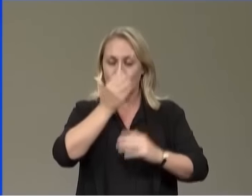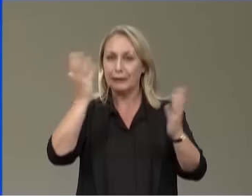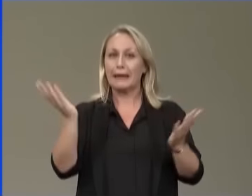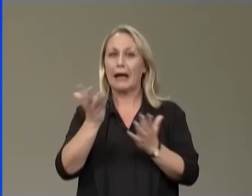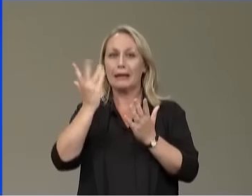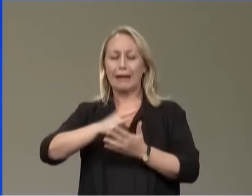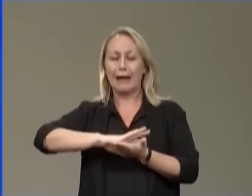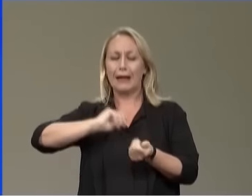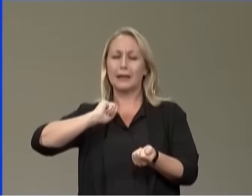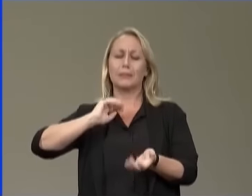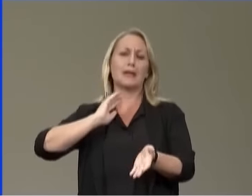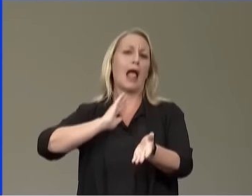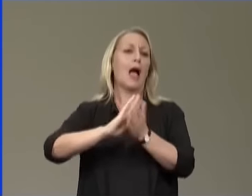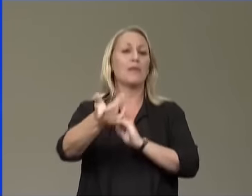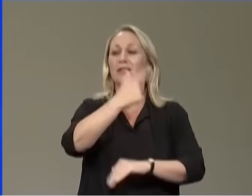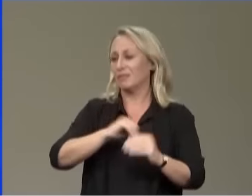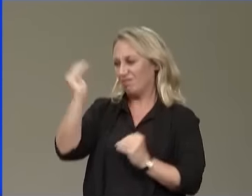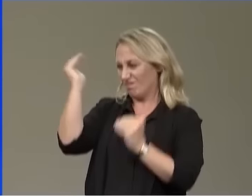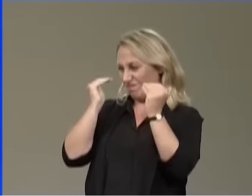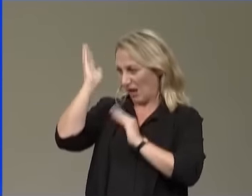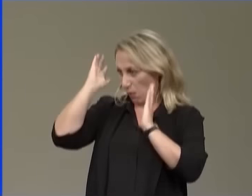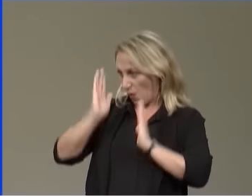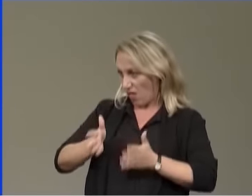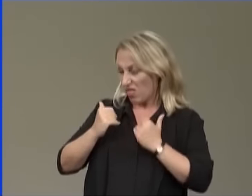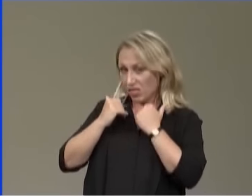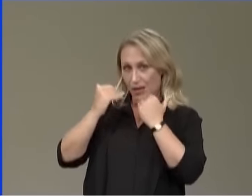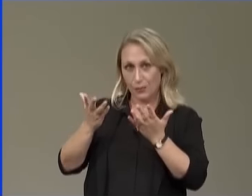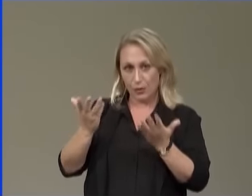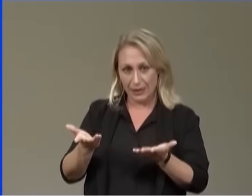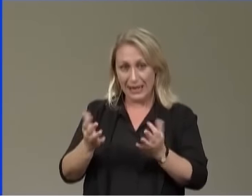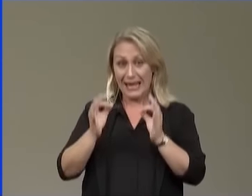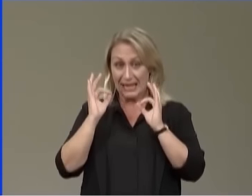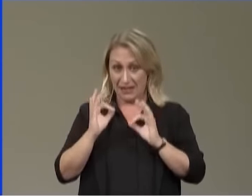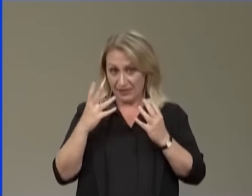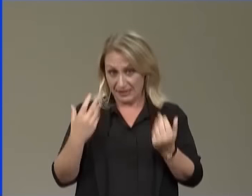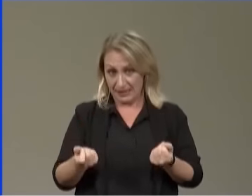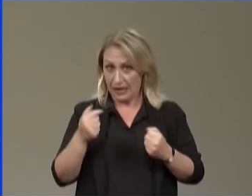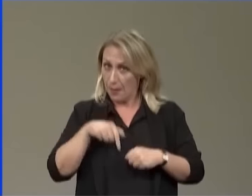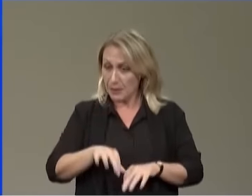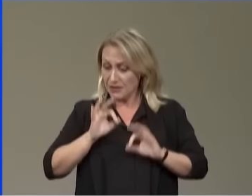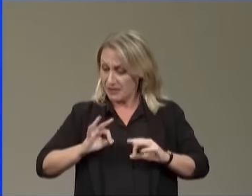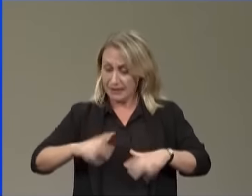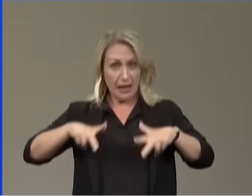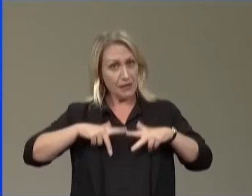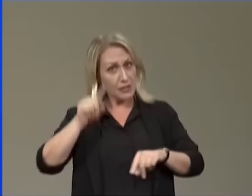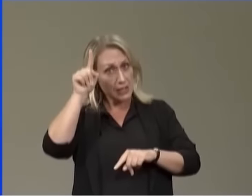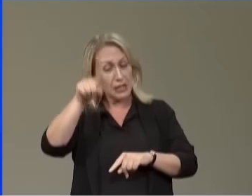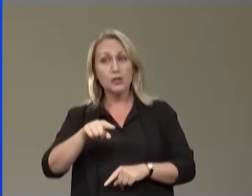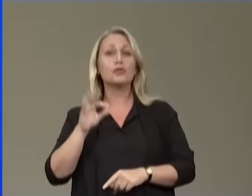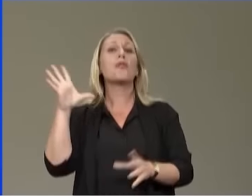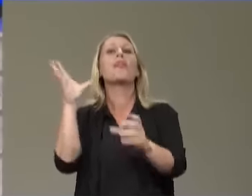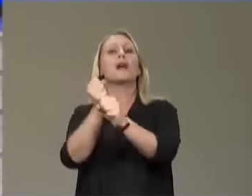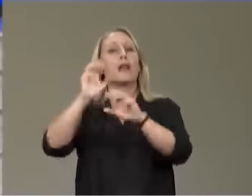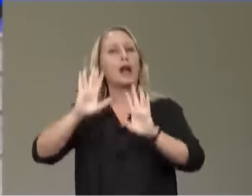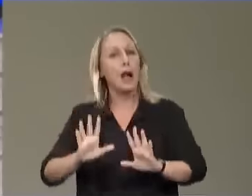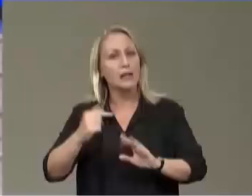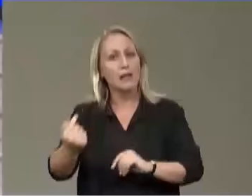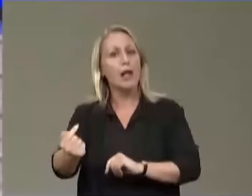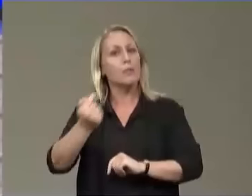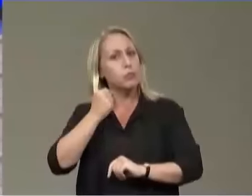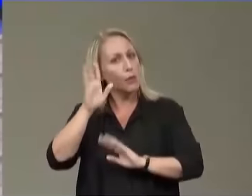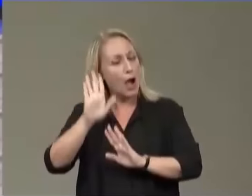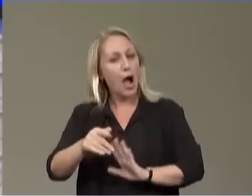πηγή αμφισβήτησης. Είναι φαινόμενο το οποίο μεγενθύνουν βέβαια και οι υπαρκτές δικές μας αστοχίες. Πολύ περισσότερο σε ένα κομματικό